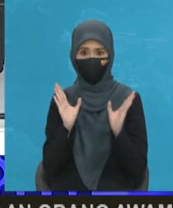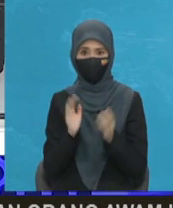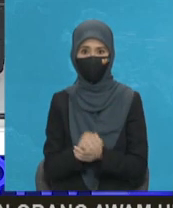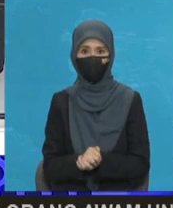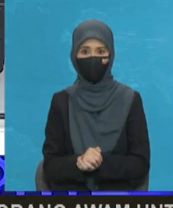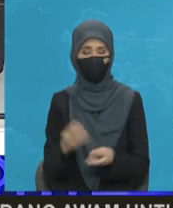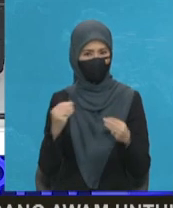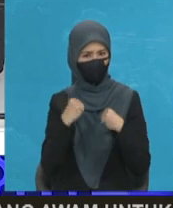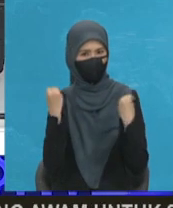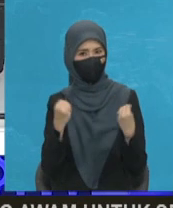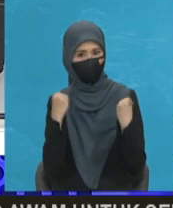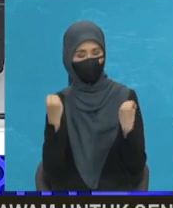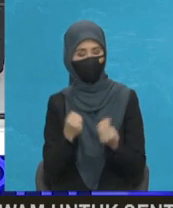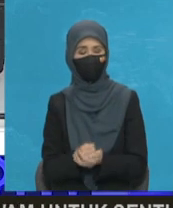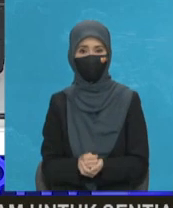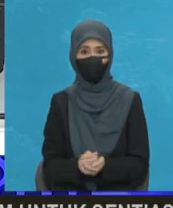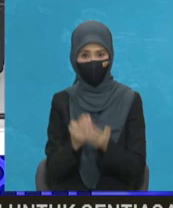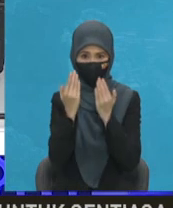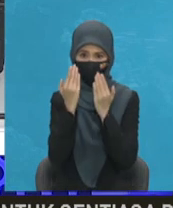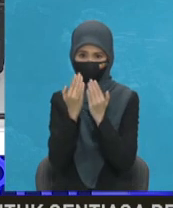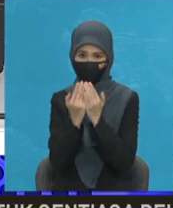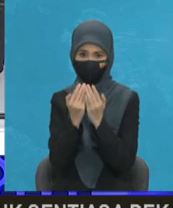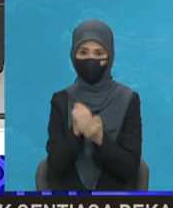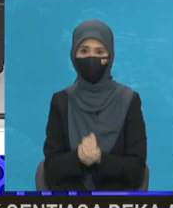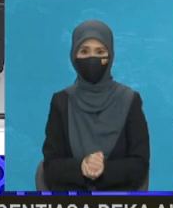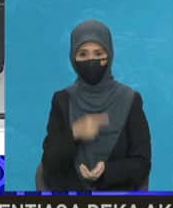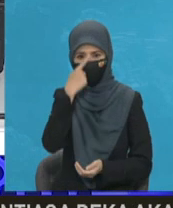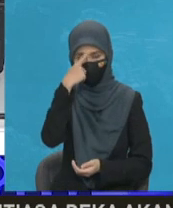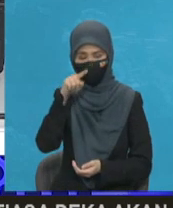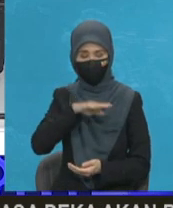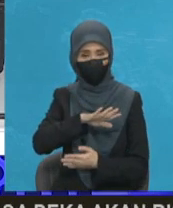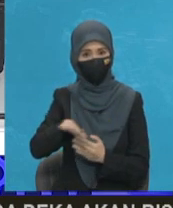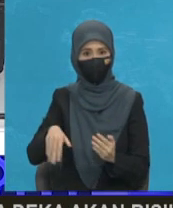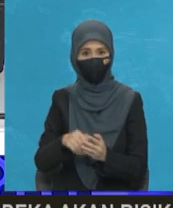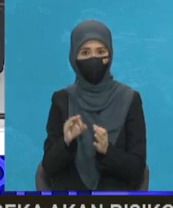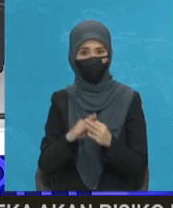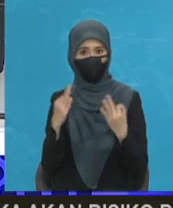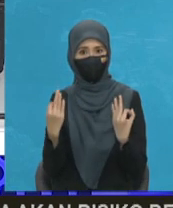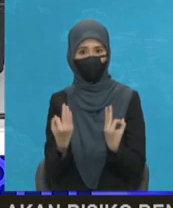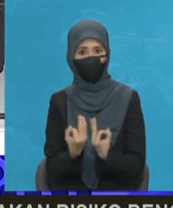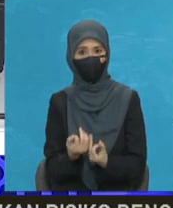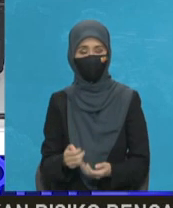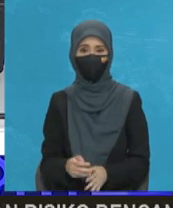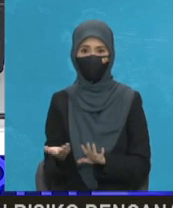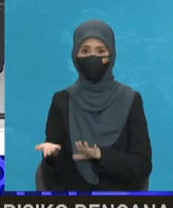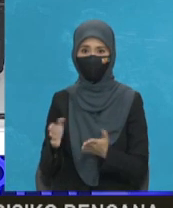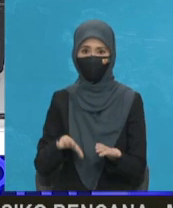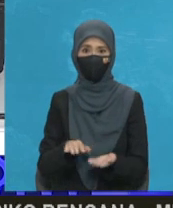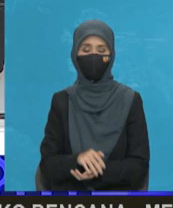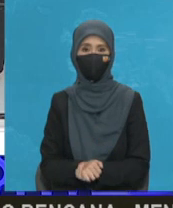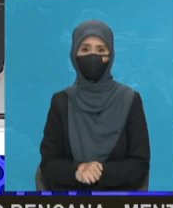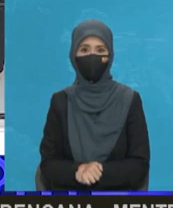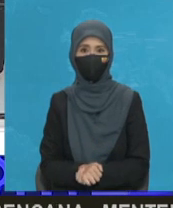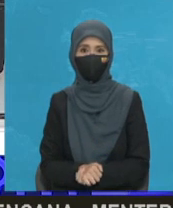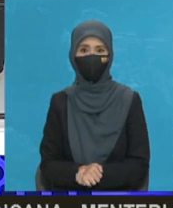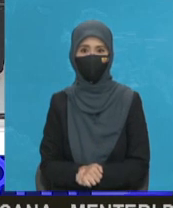kemarin majelis Mamanya di rekan oleh jawatankuasa takmir masjid Suri Seri Begawan Raja penyihir anak tablet Kampung